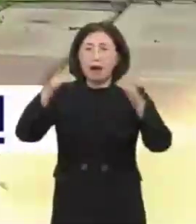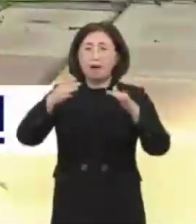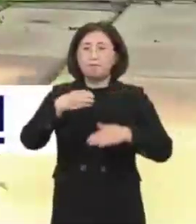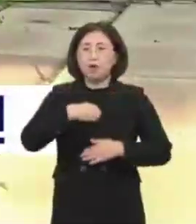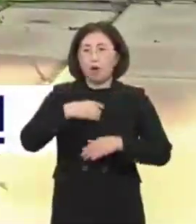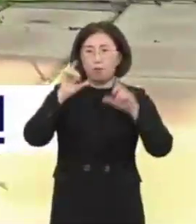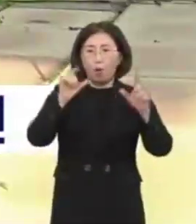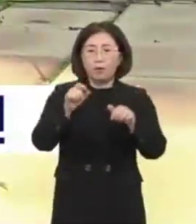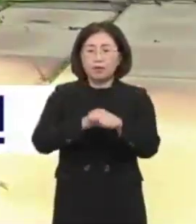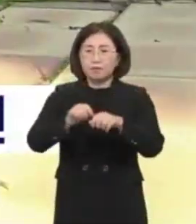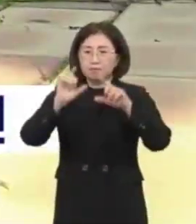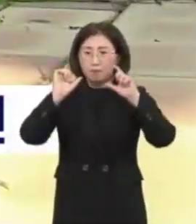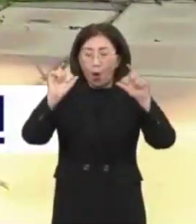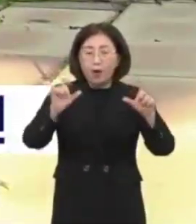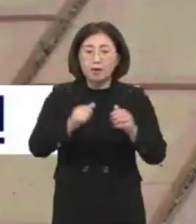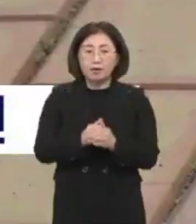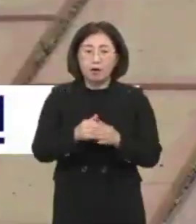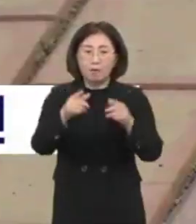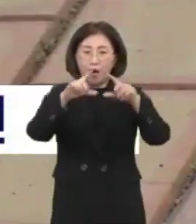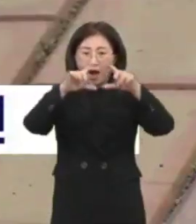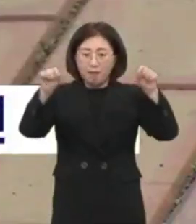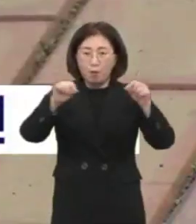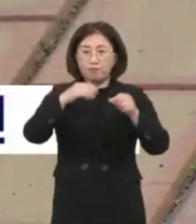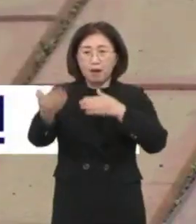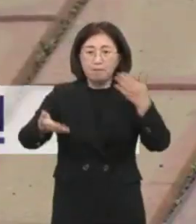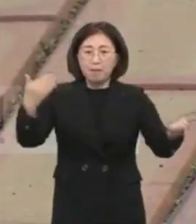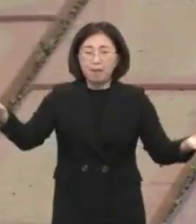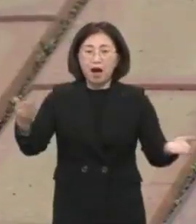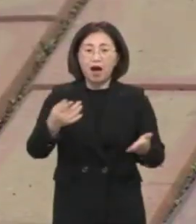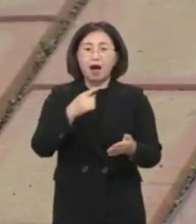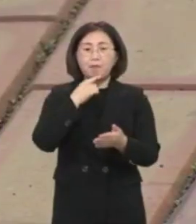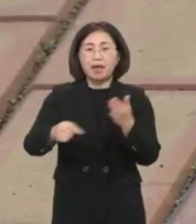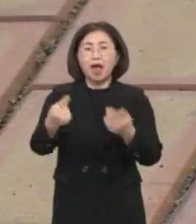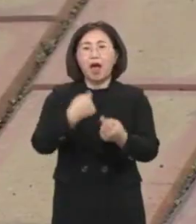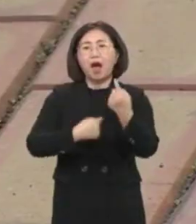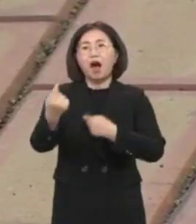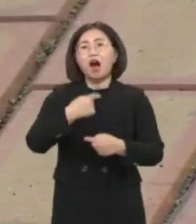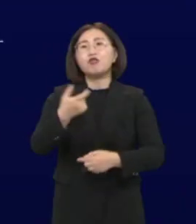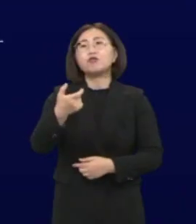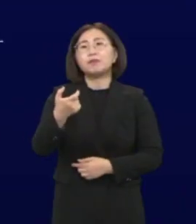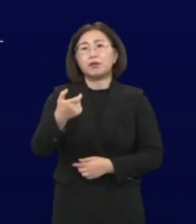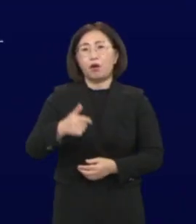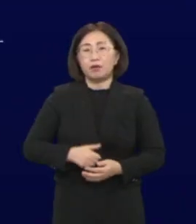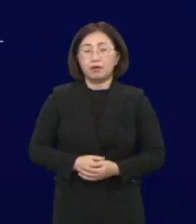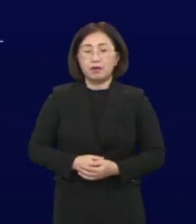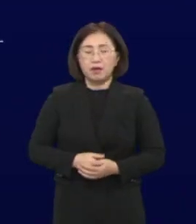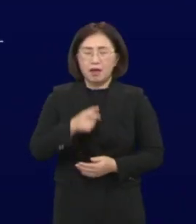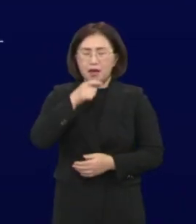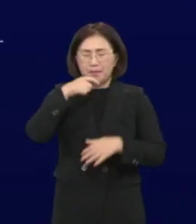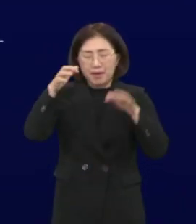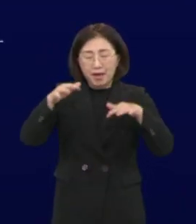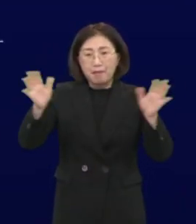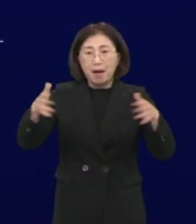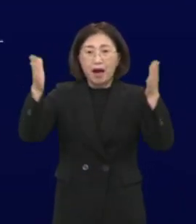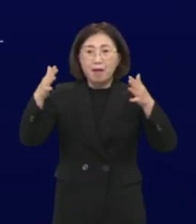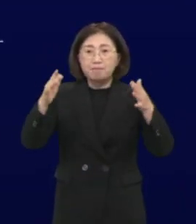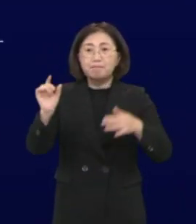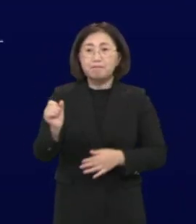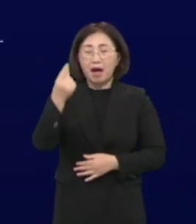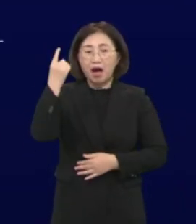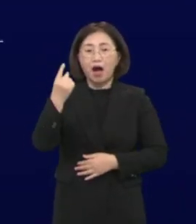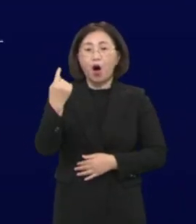나무 쓰러짐과 간판 추락 등 60여 건의 강풍 피해 신고가 접수됐습니다. 비바람의 영향으로 낮 기온이 어제보다